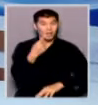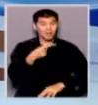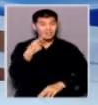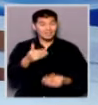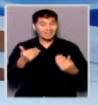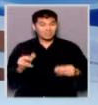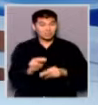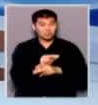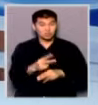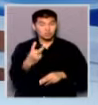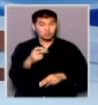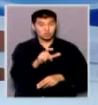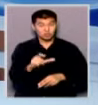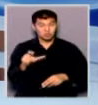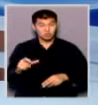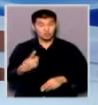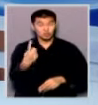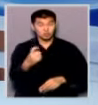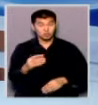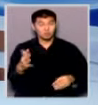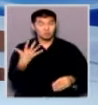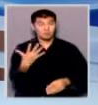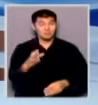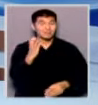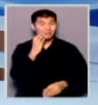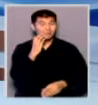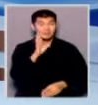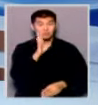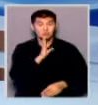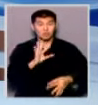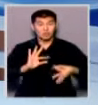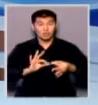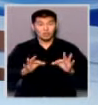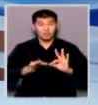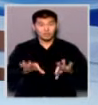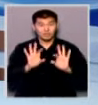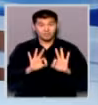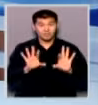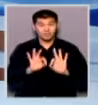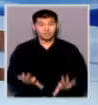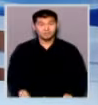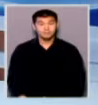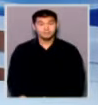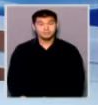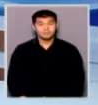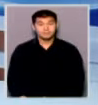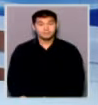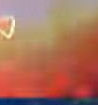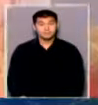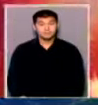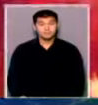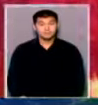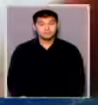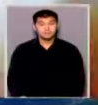алып жатқан 200 науқастың 105-і жүкті әйелдер. Толығырақ Ажар Қанатбек қыстырғытады.